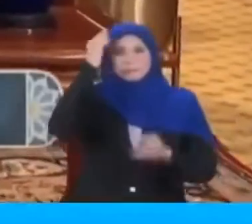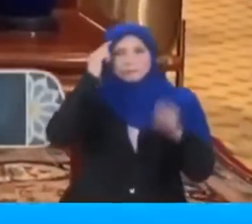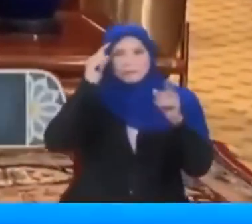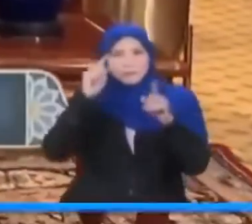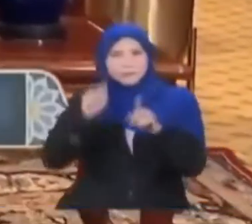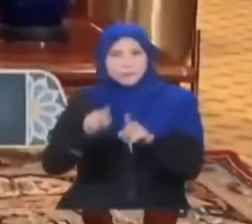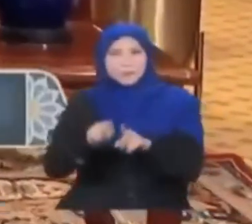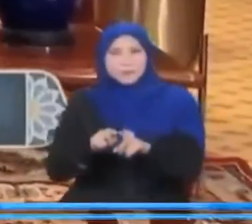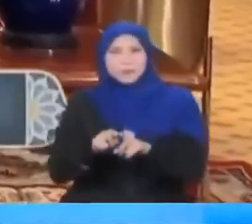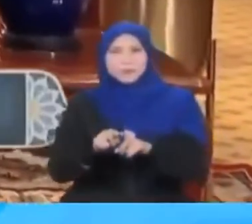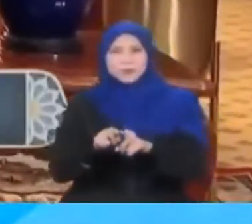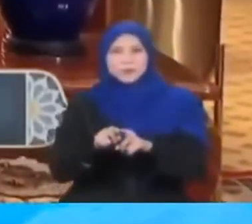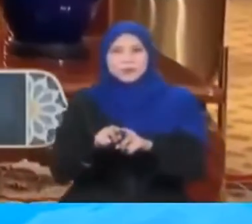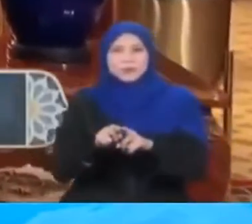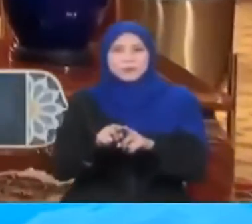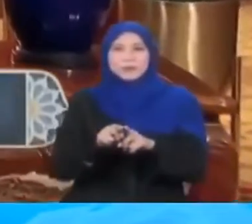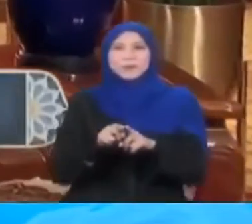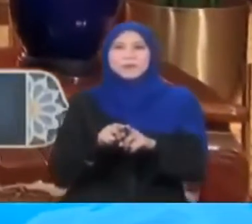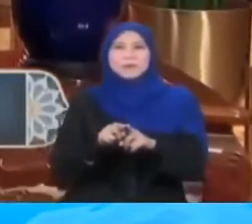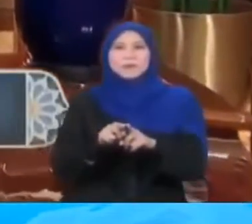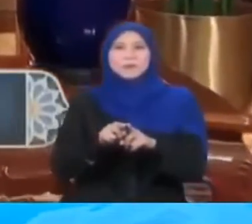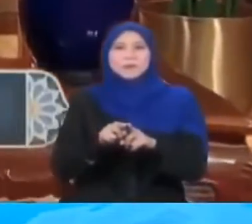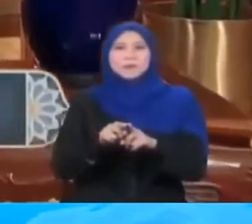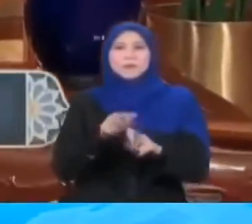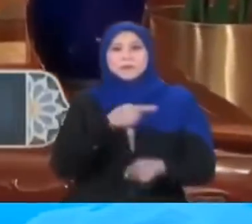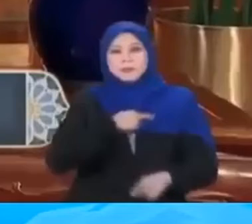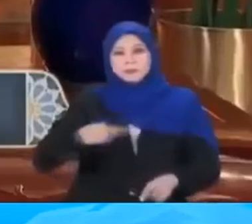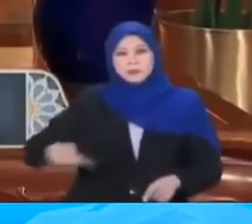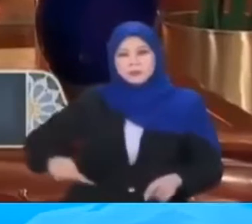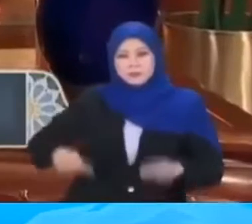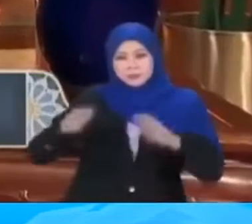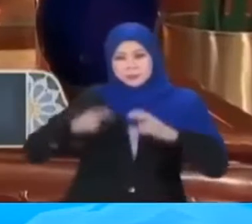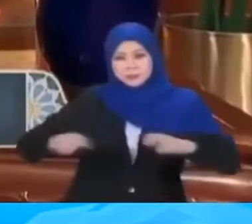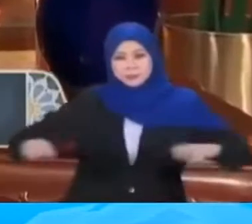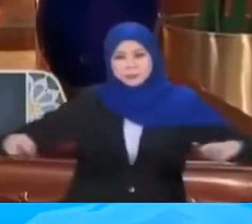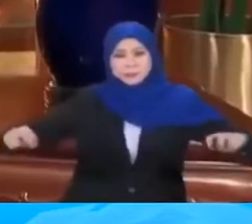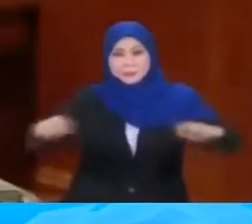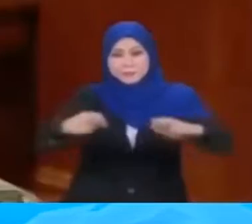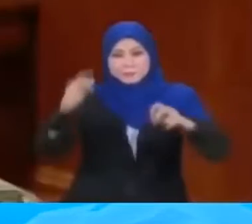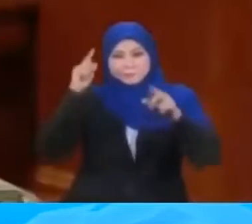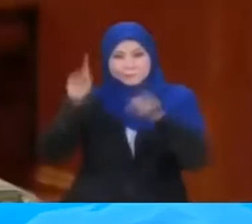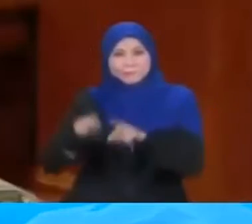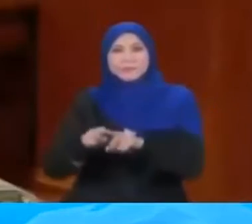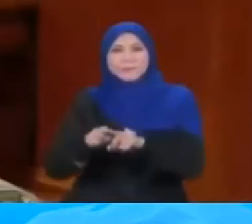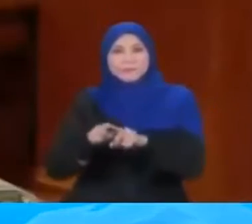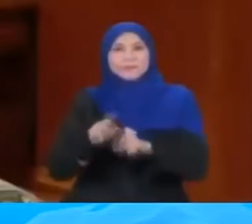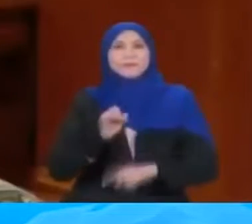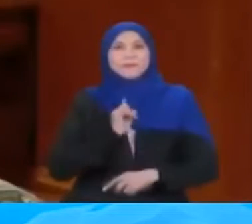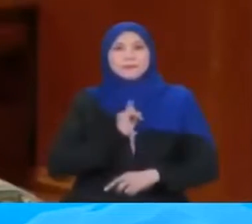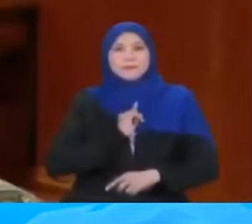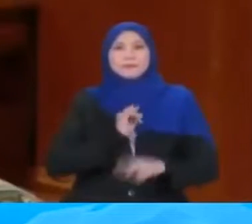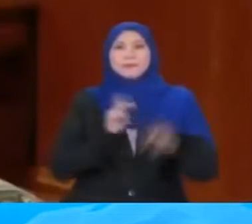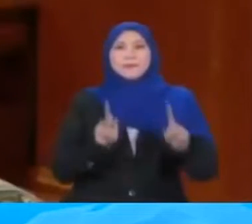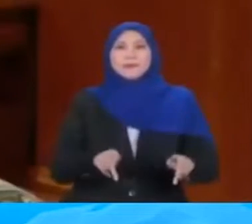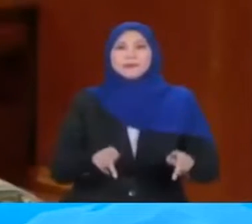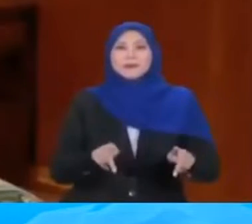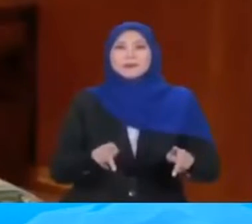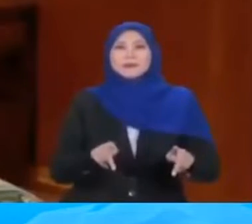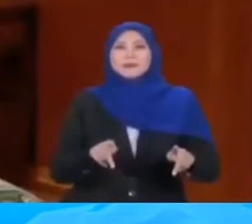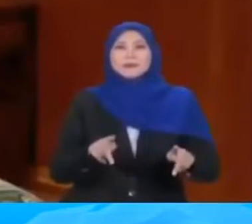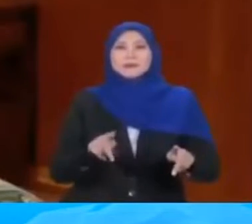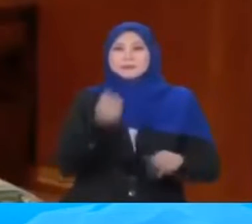diperkenankan oleh duli duli Yang Maha Mulia raja-raja maka saya bagi PH